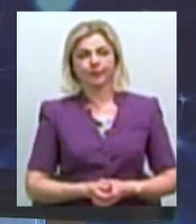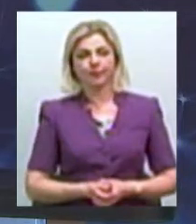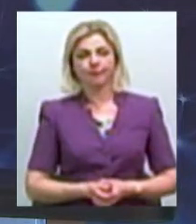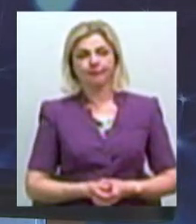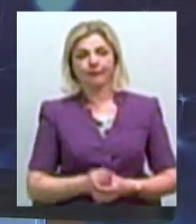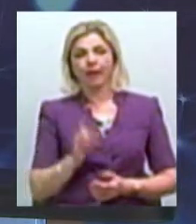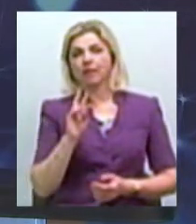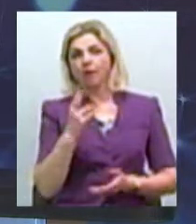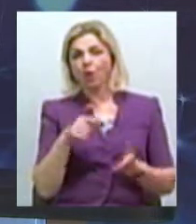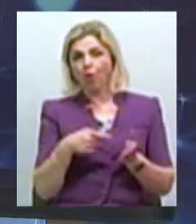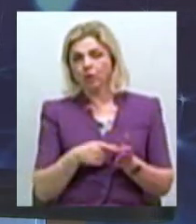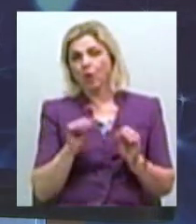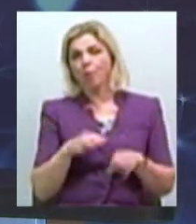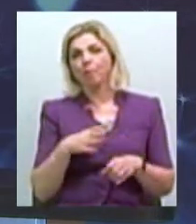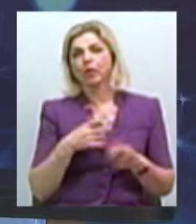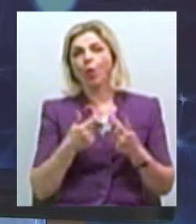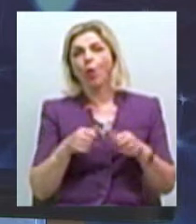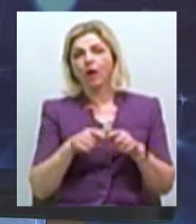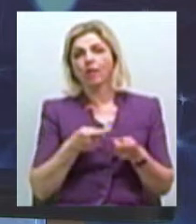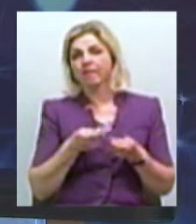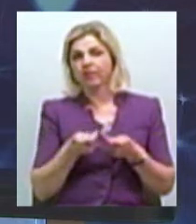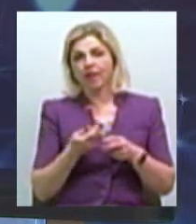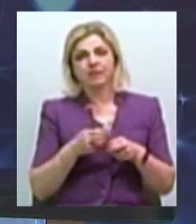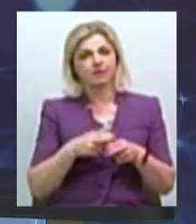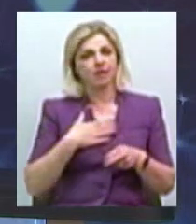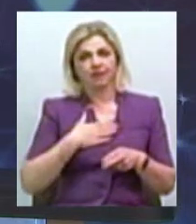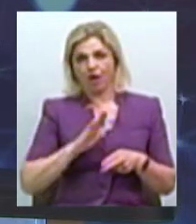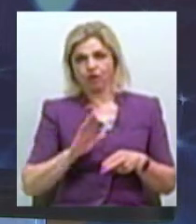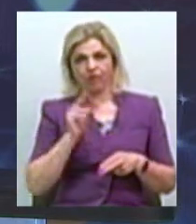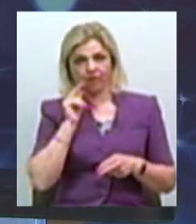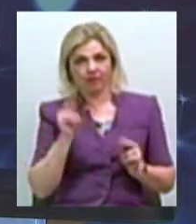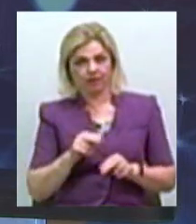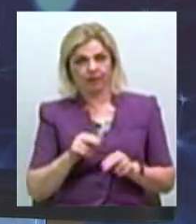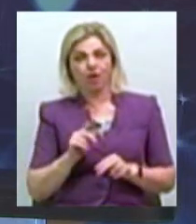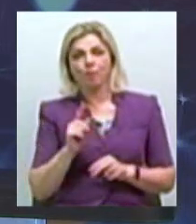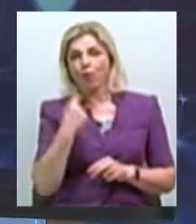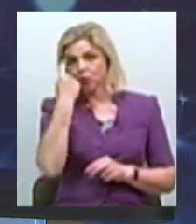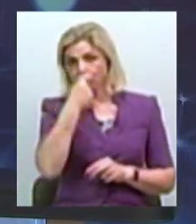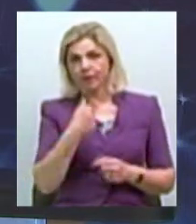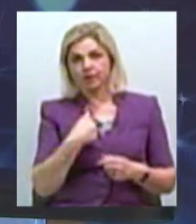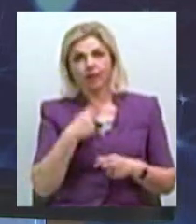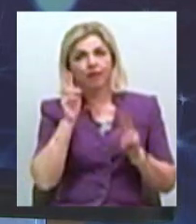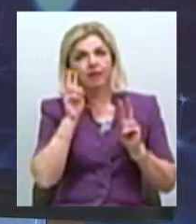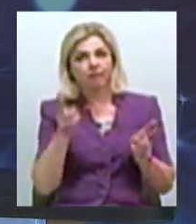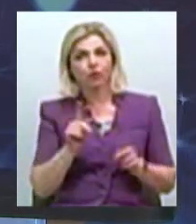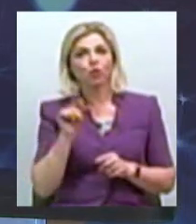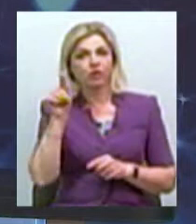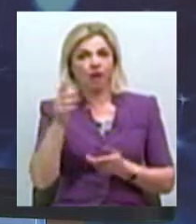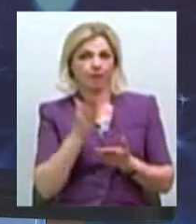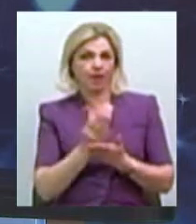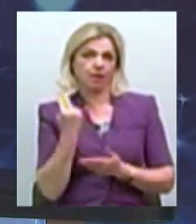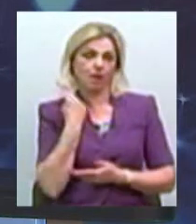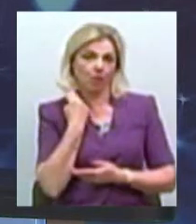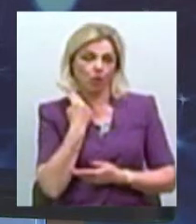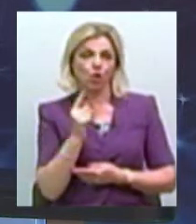Миколаєва, з боку, можливо, органів влади, але це не наша вина. Справа в тому, що ну, особисто я навіть не знала, що там є заборгованість. Тому